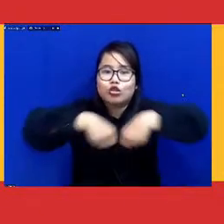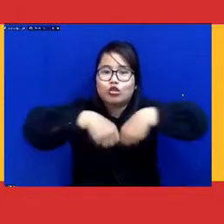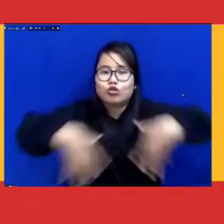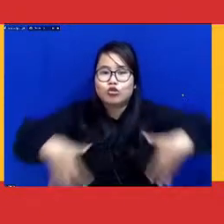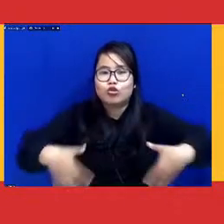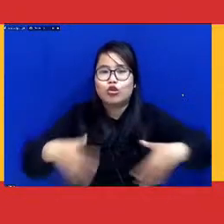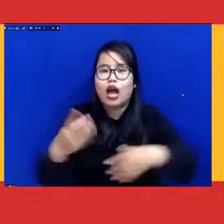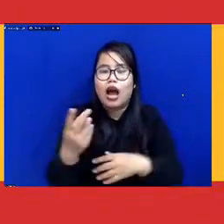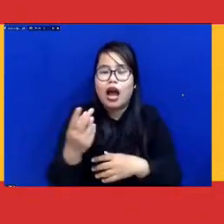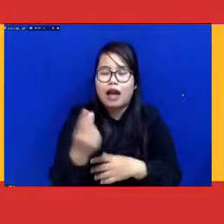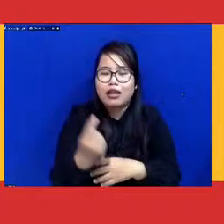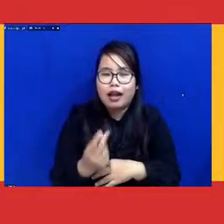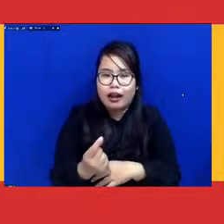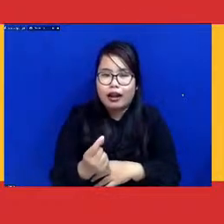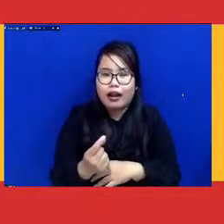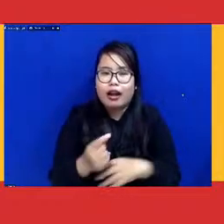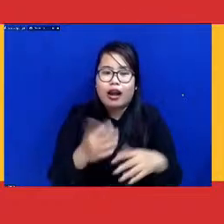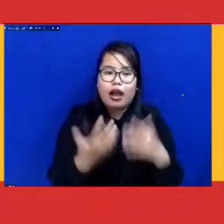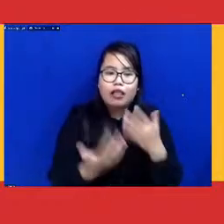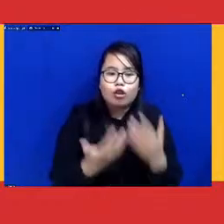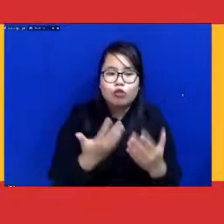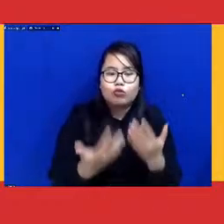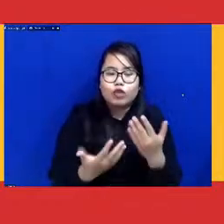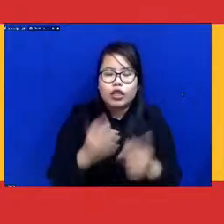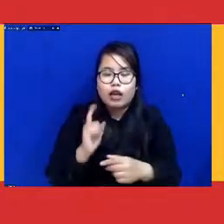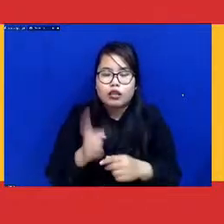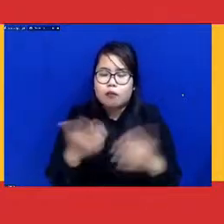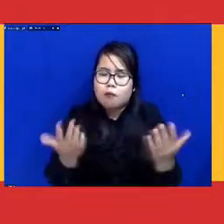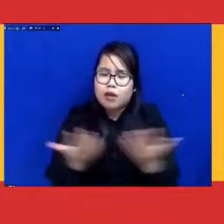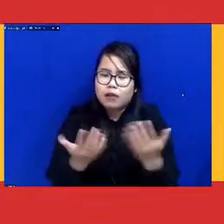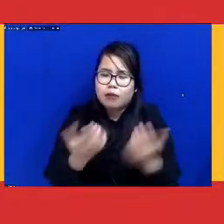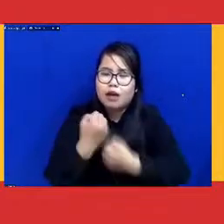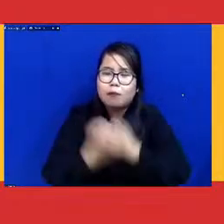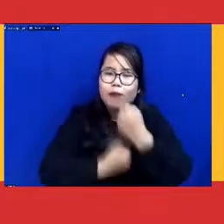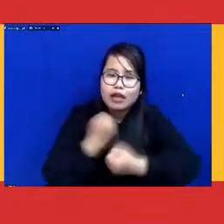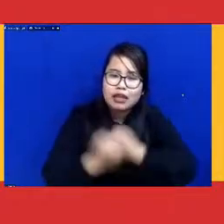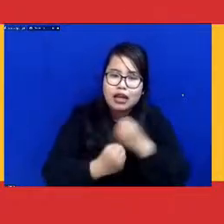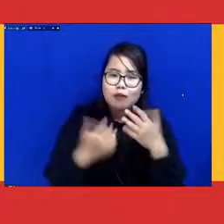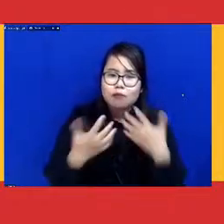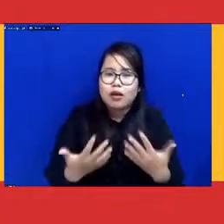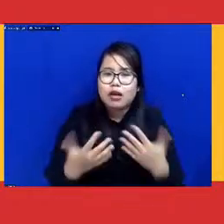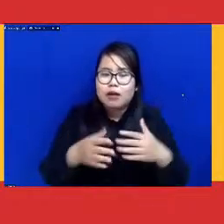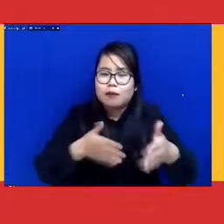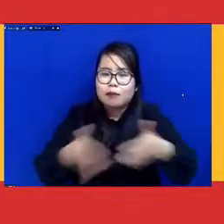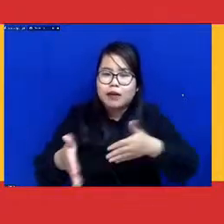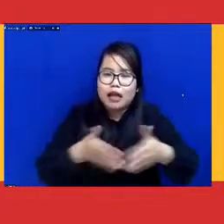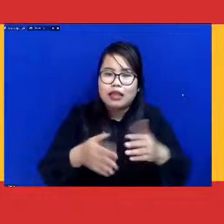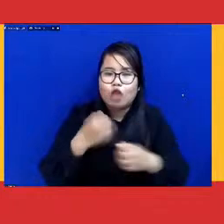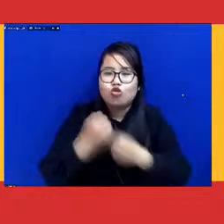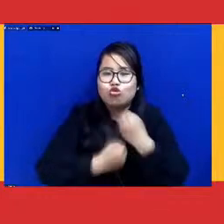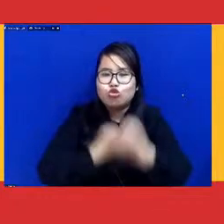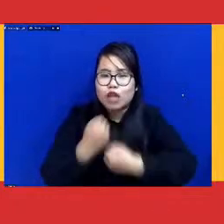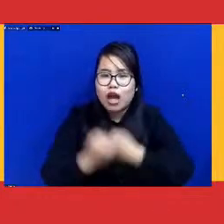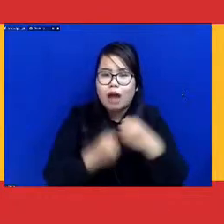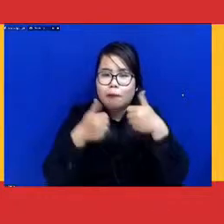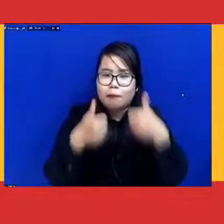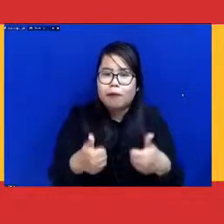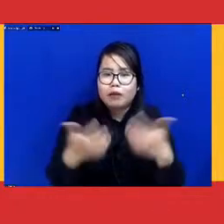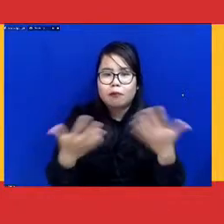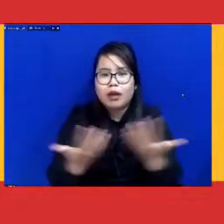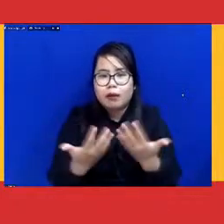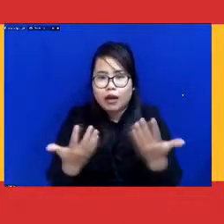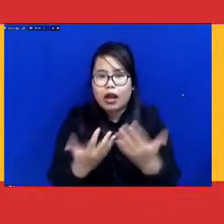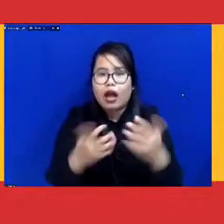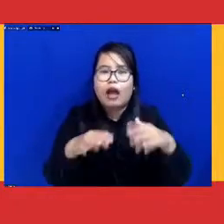yang ada, kemudian bagaimana pelaksanaannya, penata usahanya dengan baik,